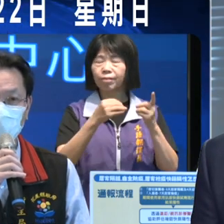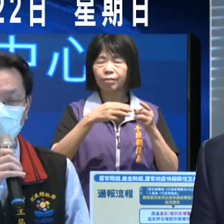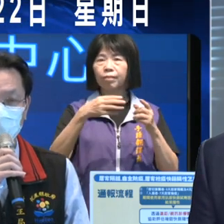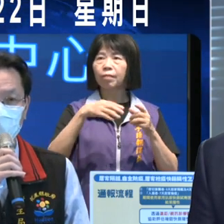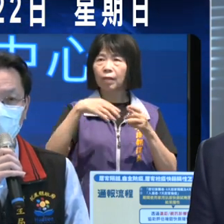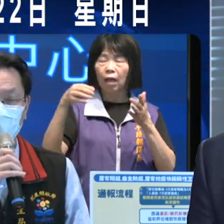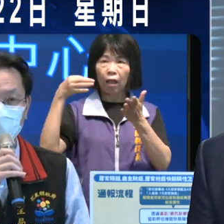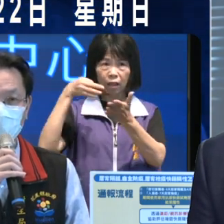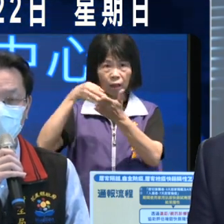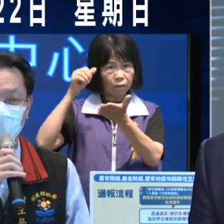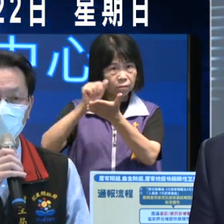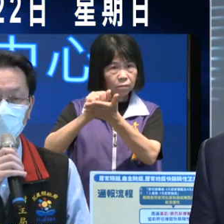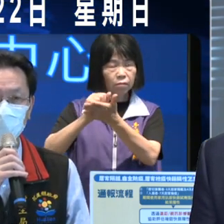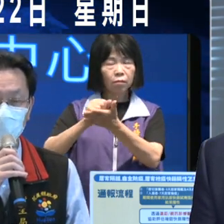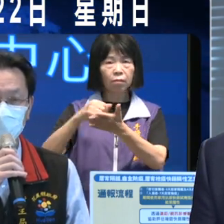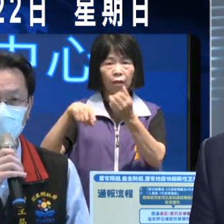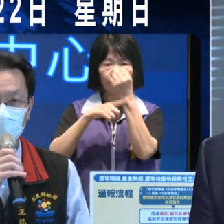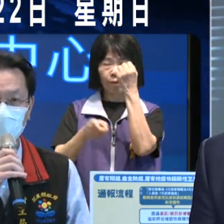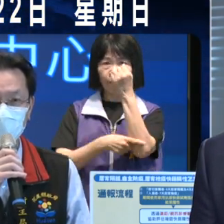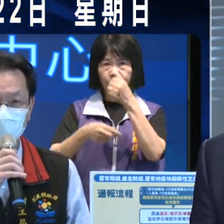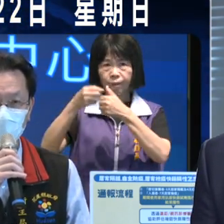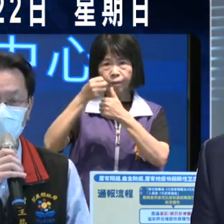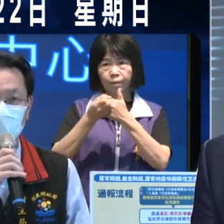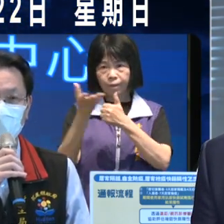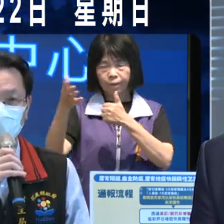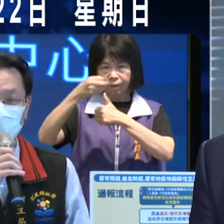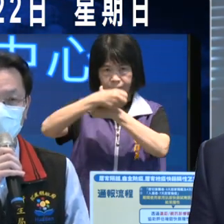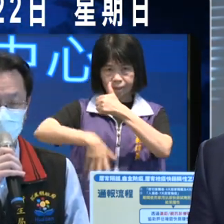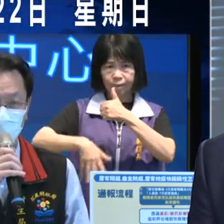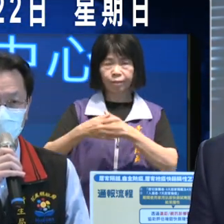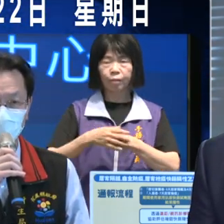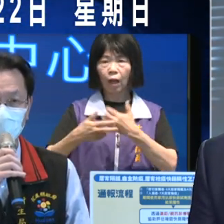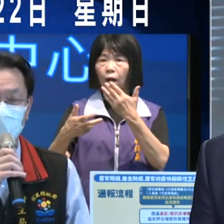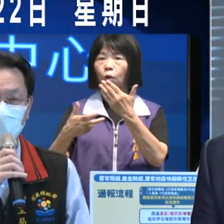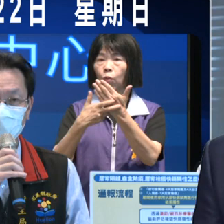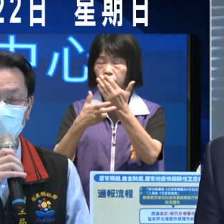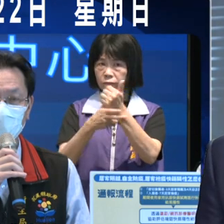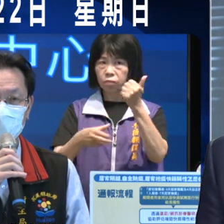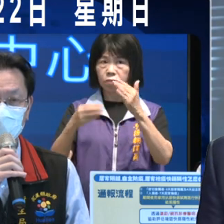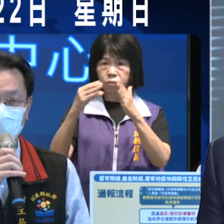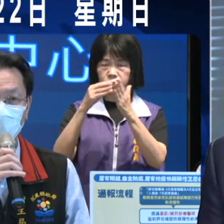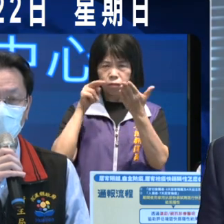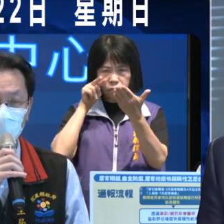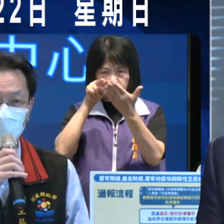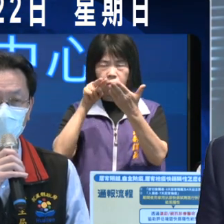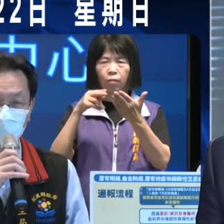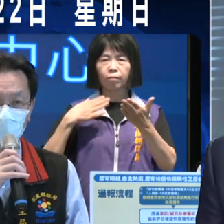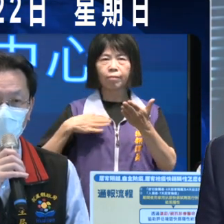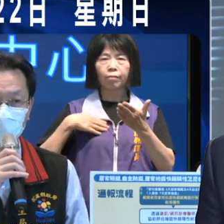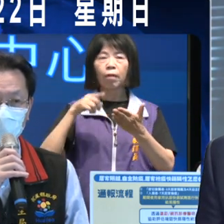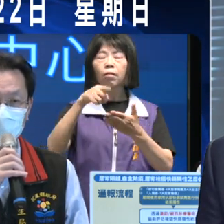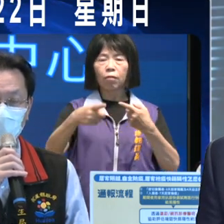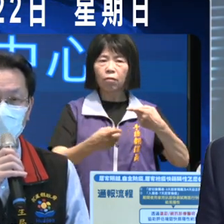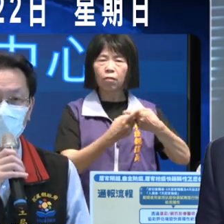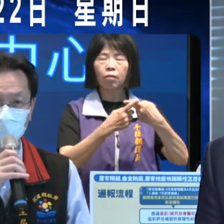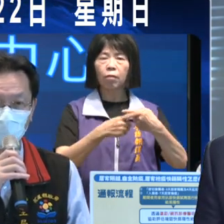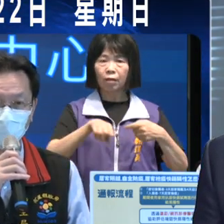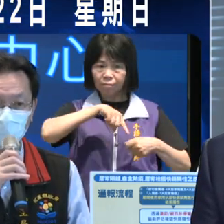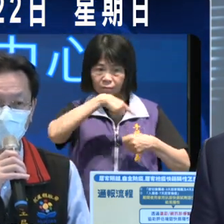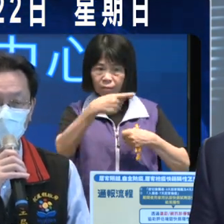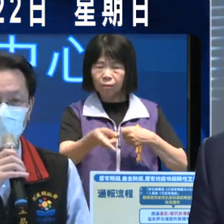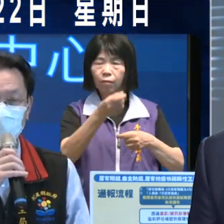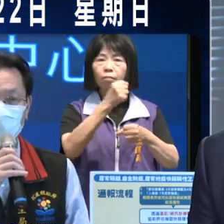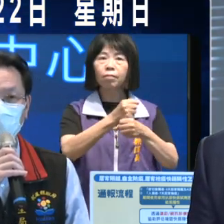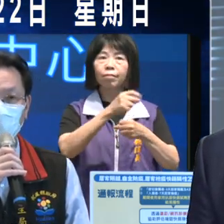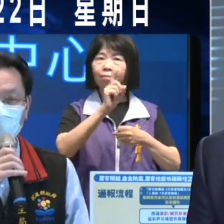家用抗原快筛试剂，检测阳性并且经过医师诊断后就可以确为确